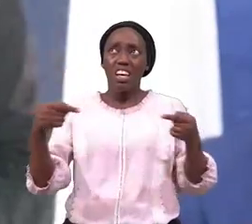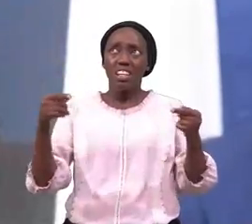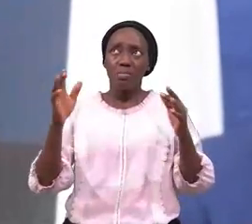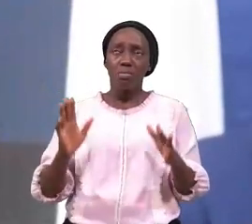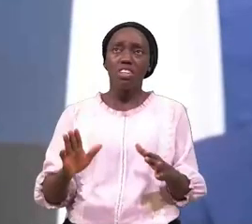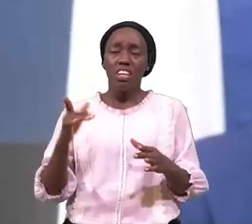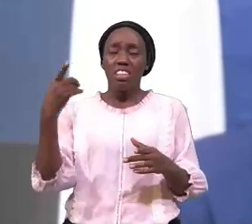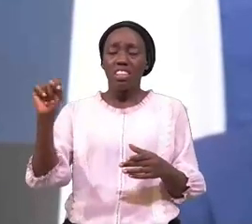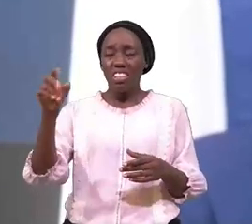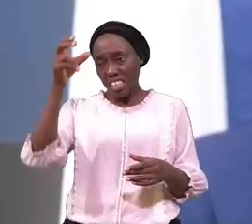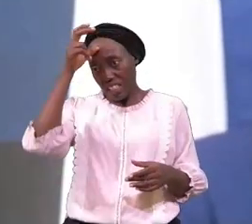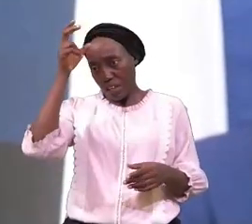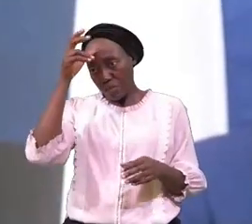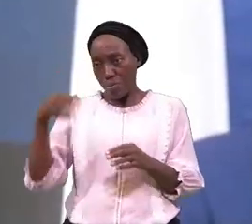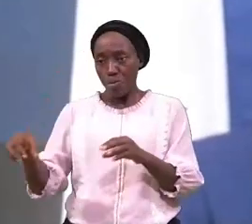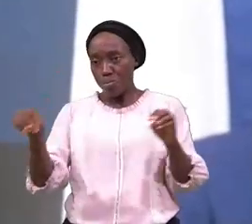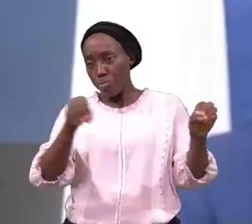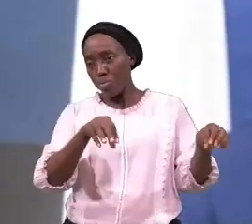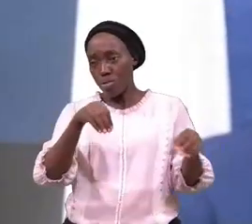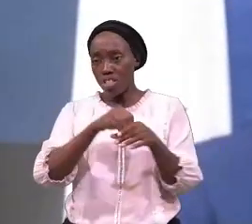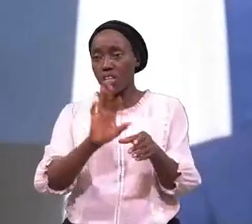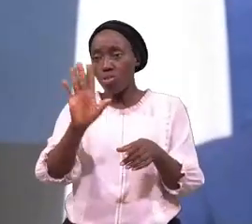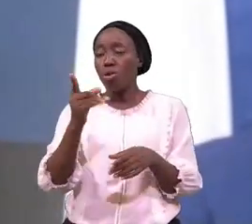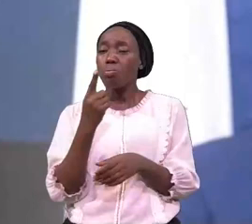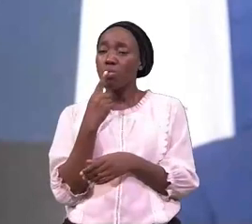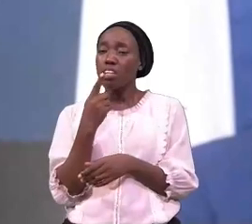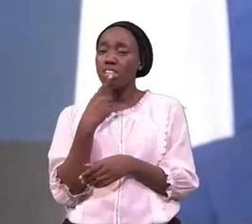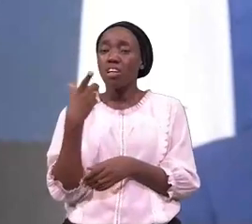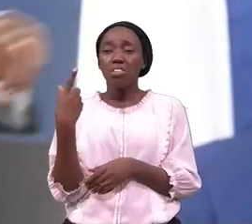Si vous enseignez, prêchez ce que son ennemi, le diable, met dans votre bouche.